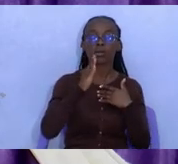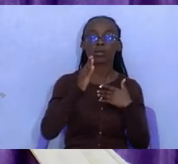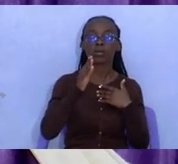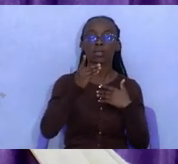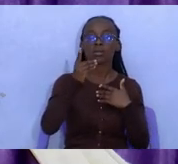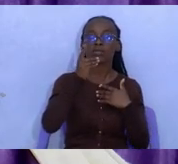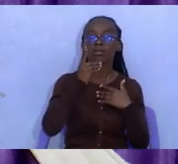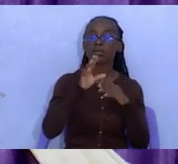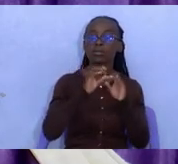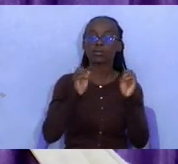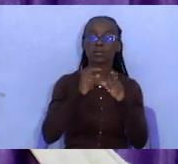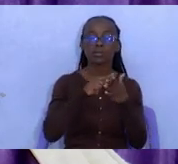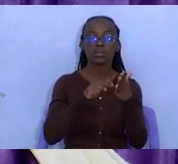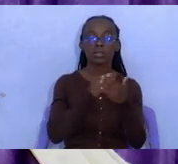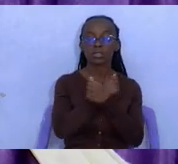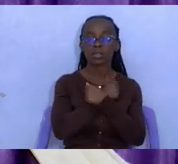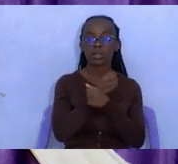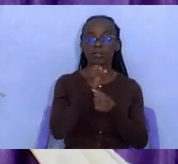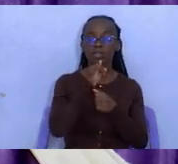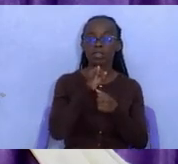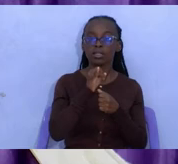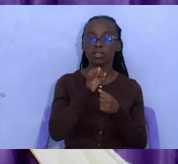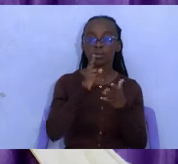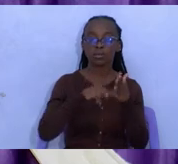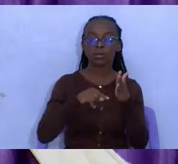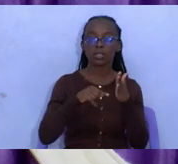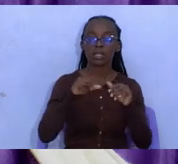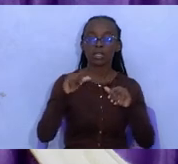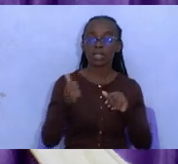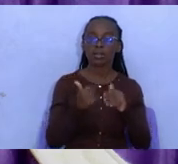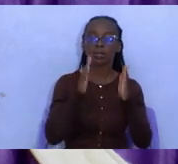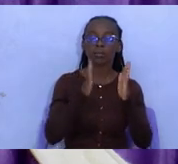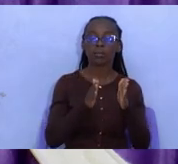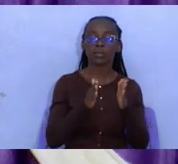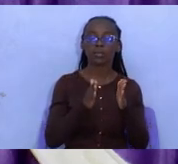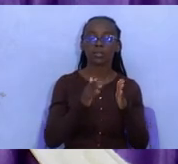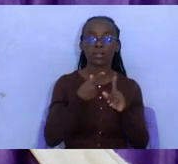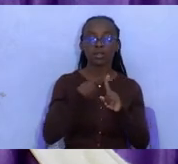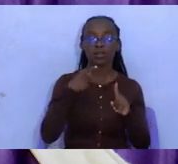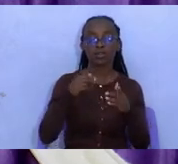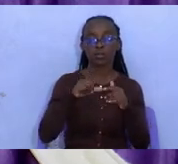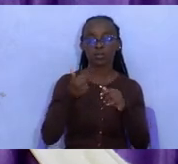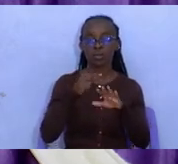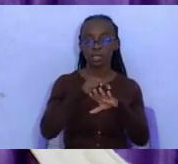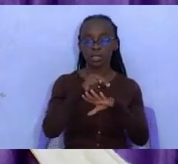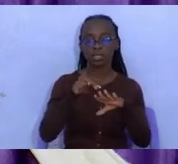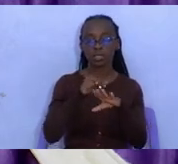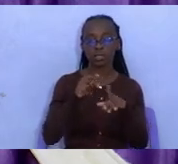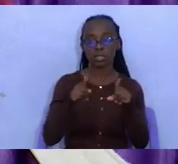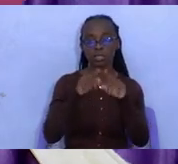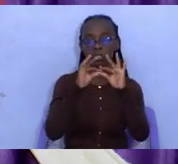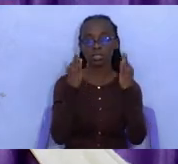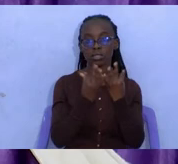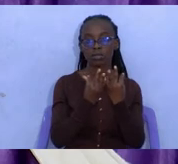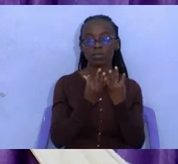Upendeleo huu anasema kwamba nimegundua kumbe mtu yoyote kutoka taifa lolote, kutoka jamii